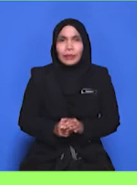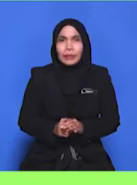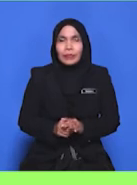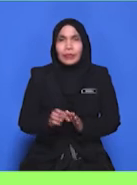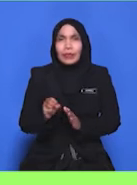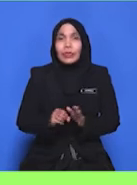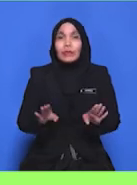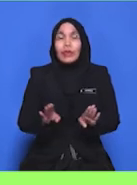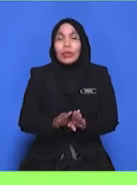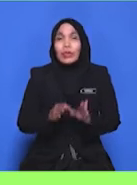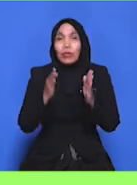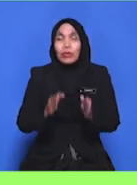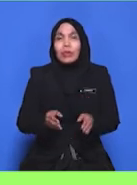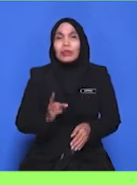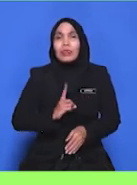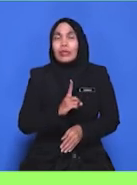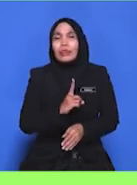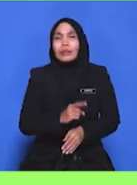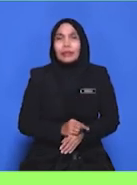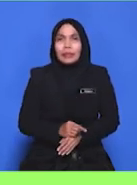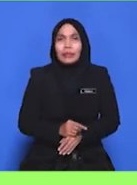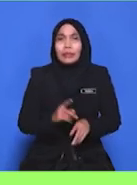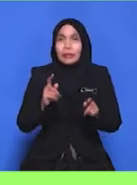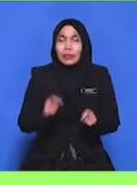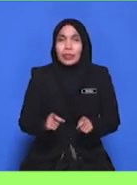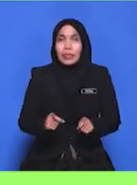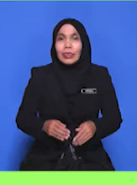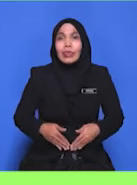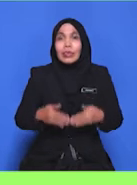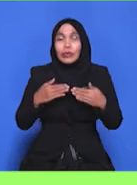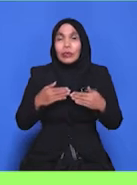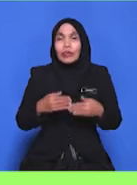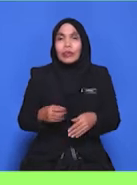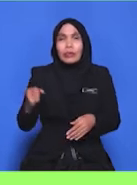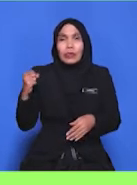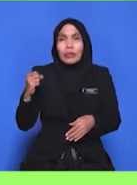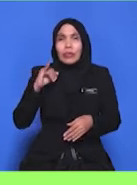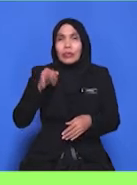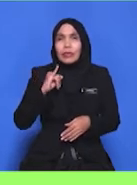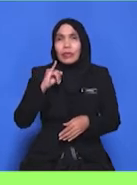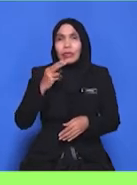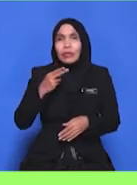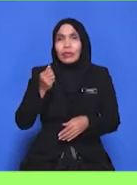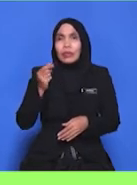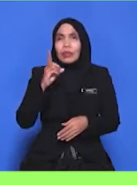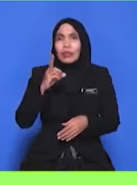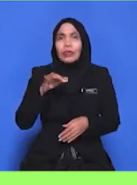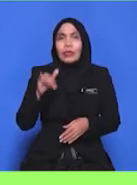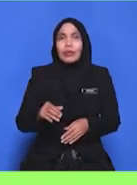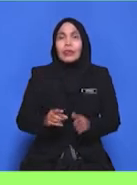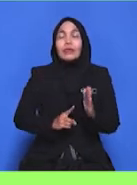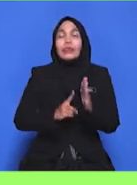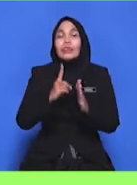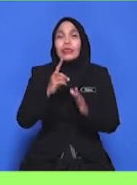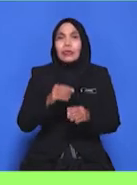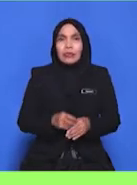sebagai umat Islam, kita perlulah menghidupkan semangat jihad yang tinggi dalam diri kita bersesuaian